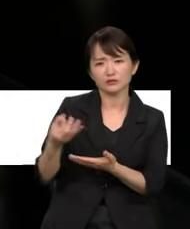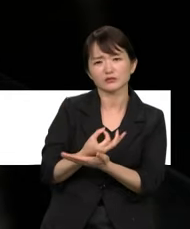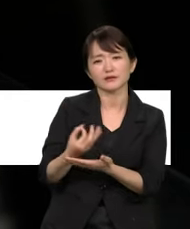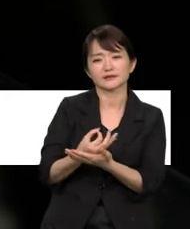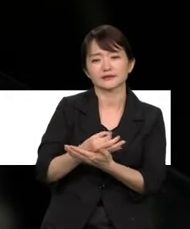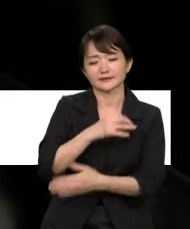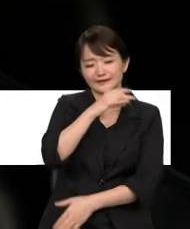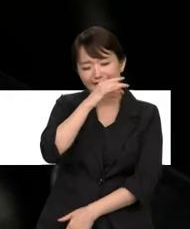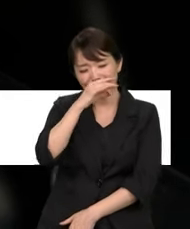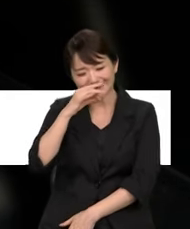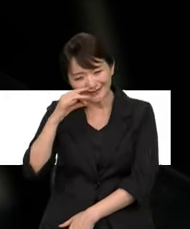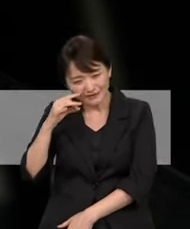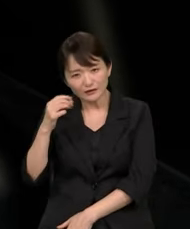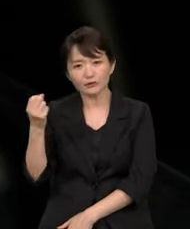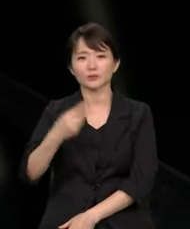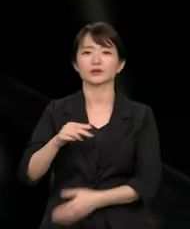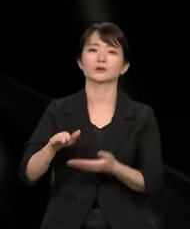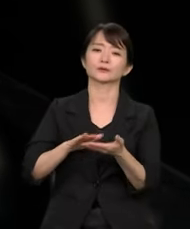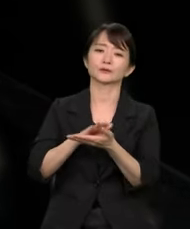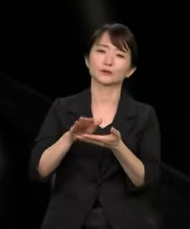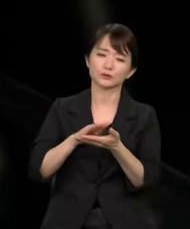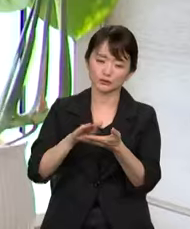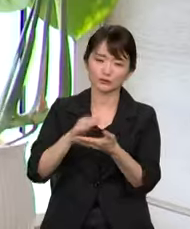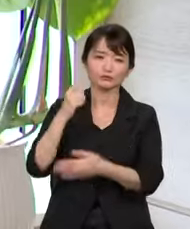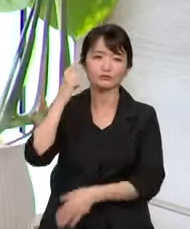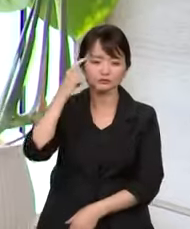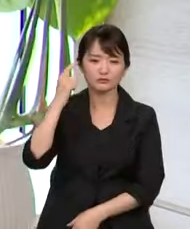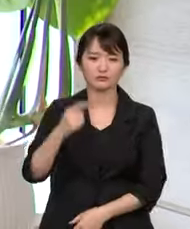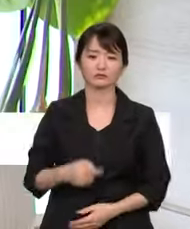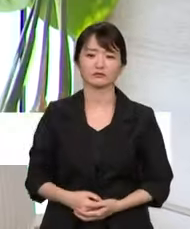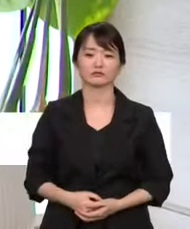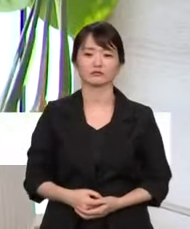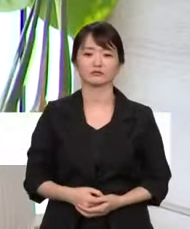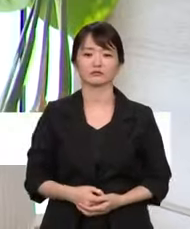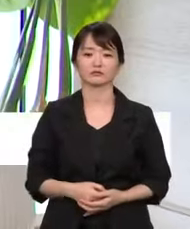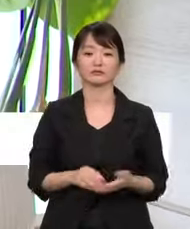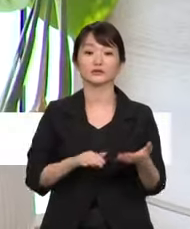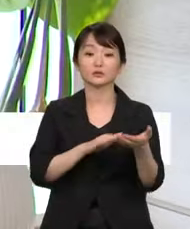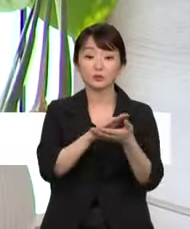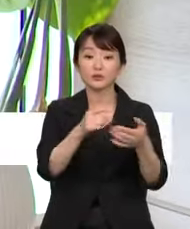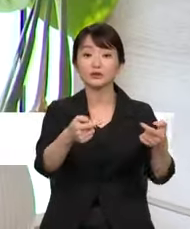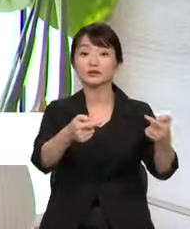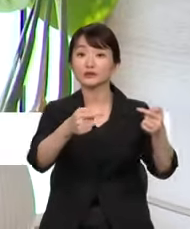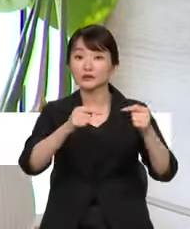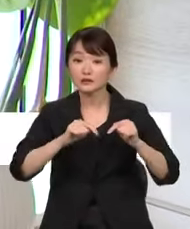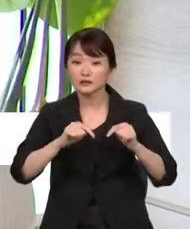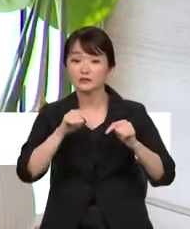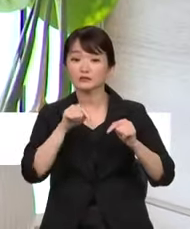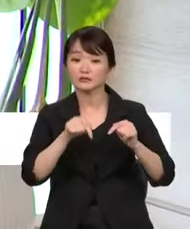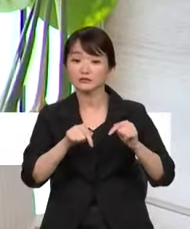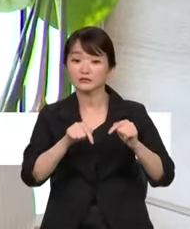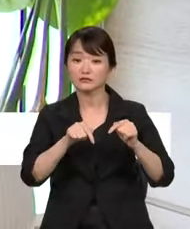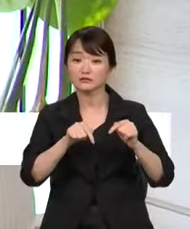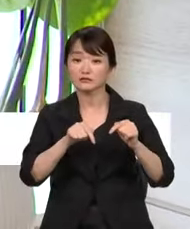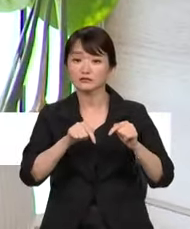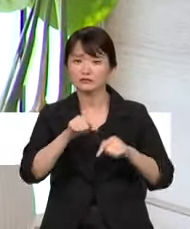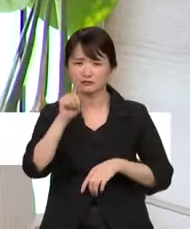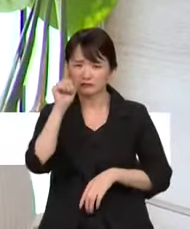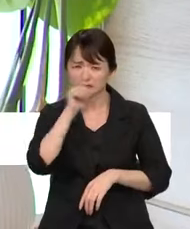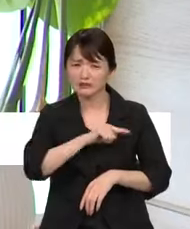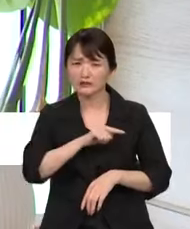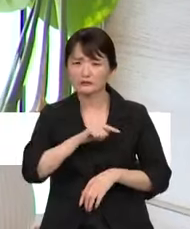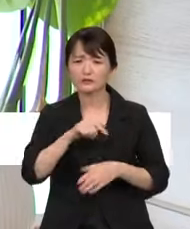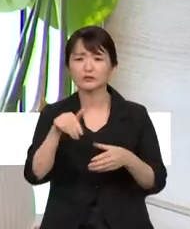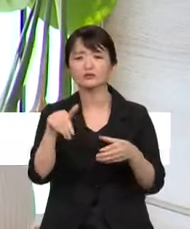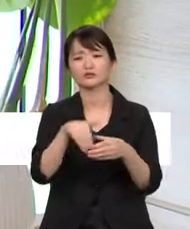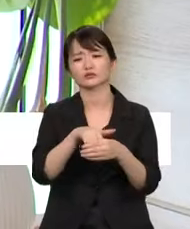쾌감을 느끼는 걸 넘어 놀이처럼 이루어집니다 놀이에 하나의 참여하는 그런 어떤 어 굉장히 나쁜 그런